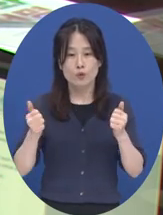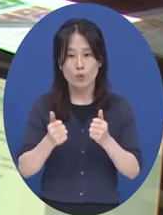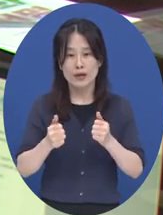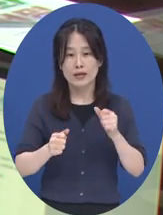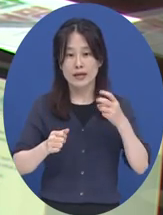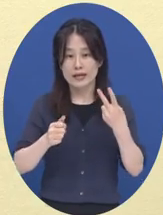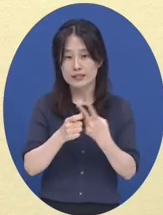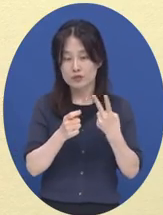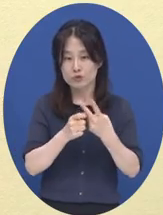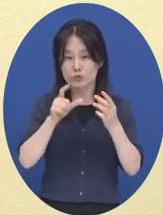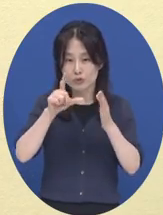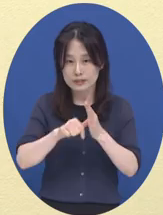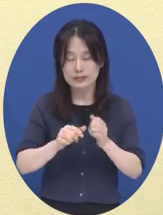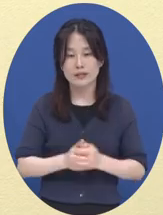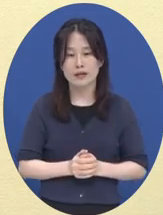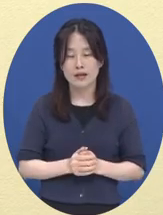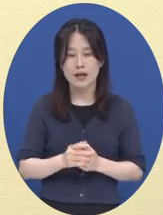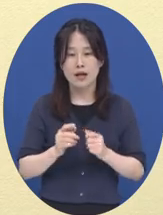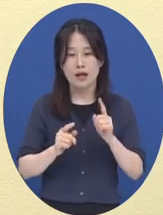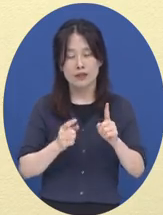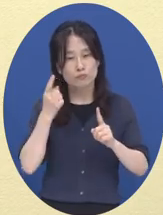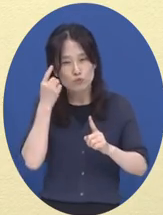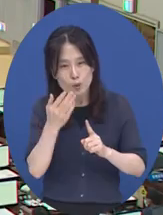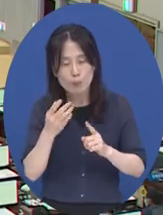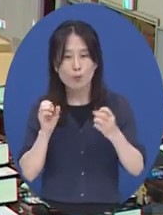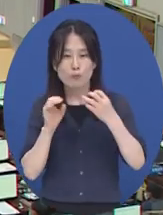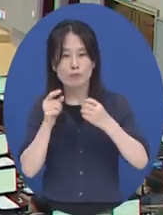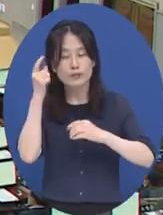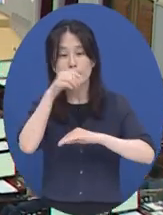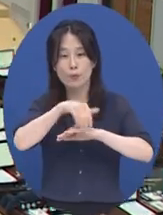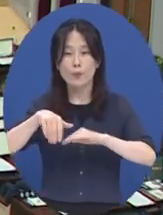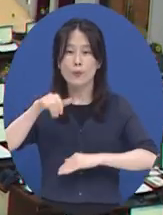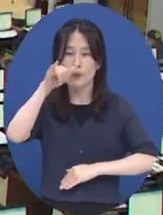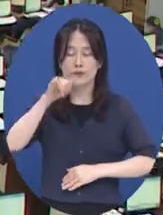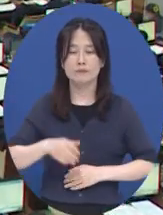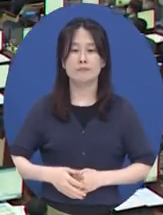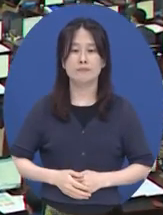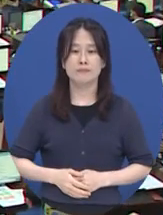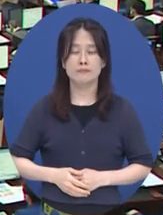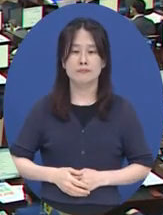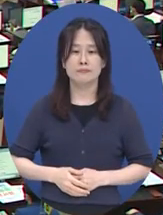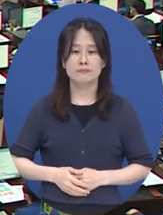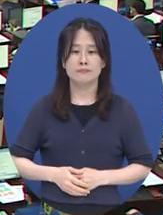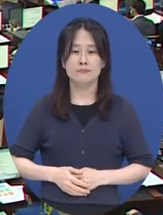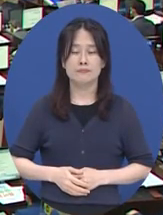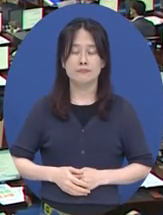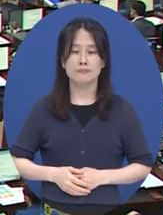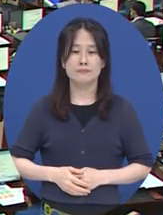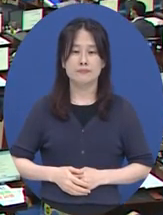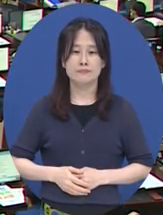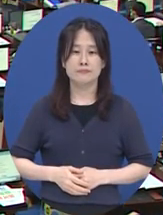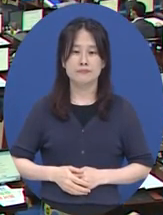본회의에서 도정에 관한 일문일답을 진행할 예정입니다. 경기CTV 최창순입니다.